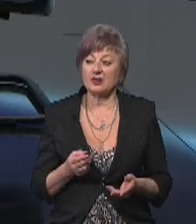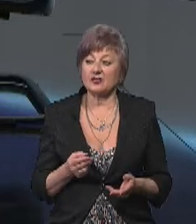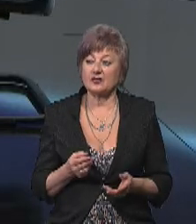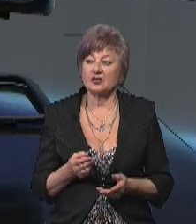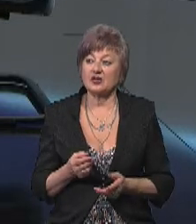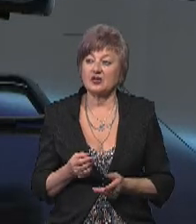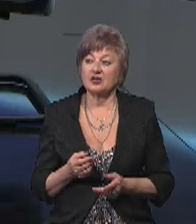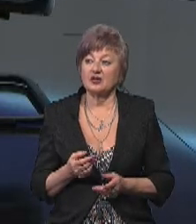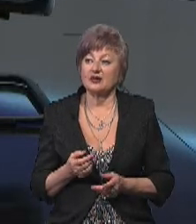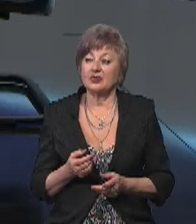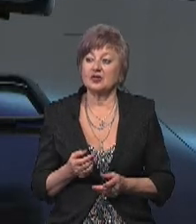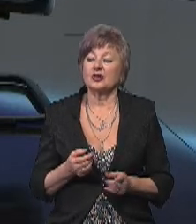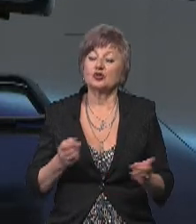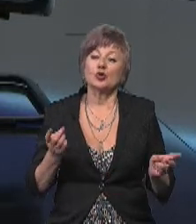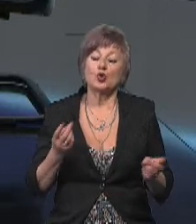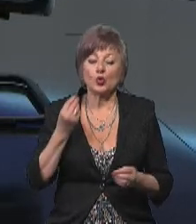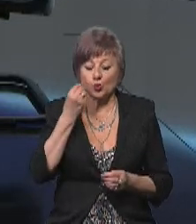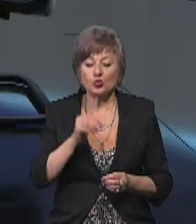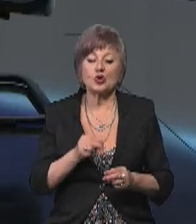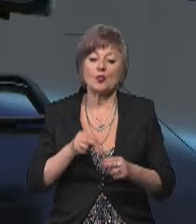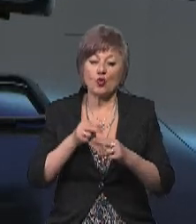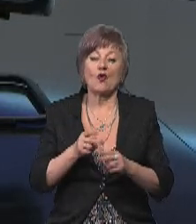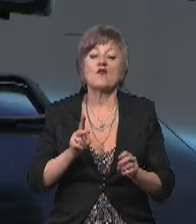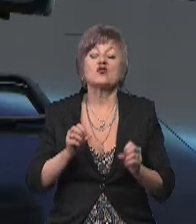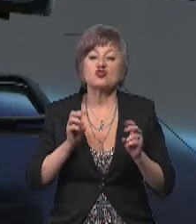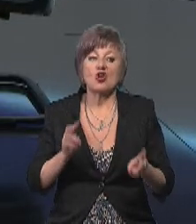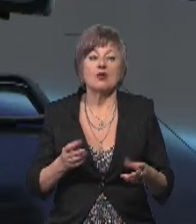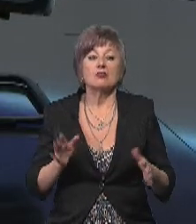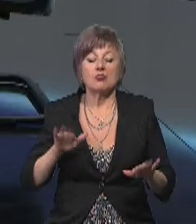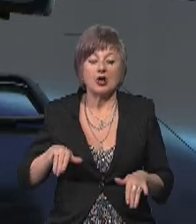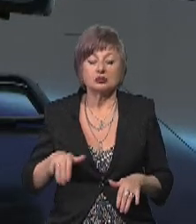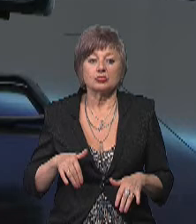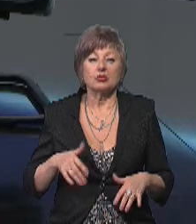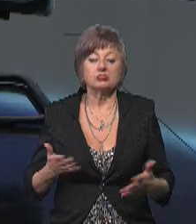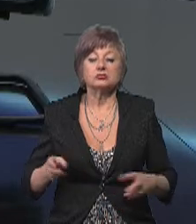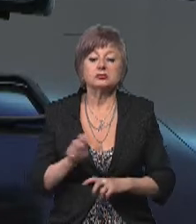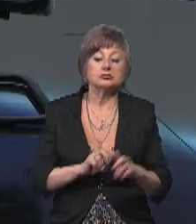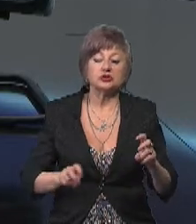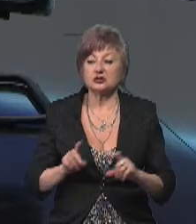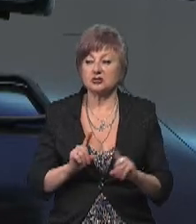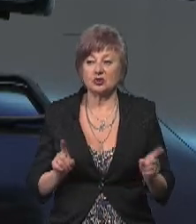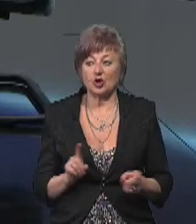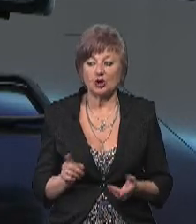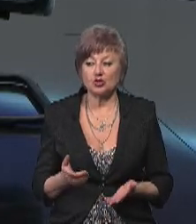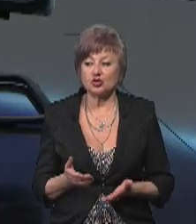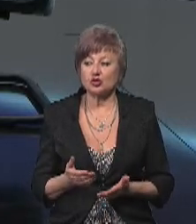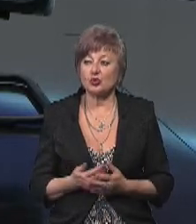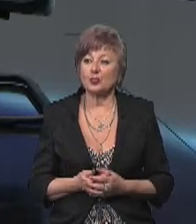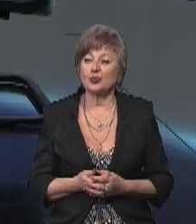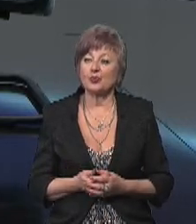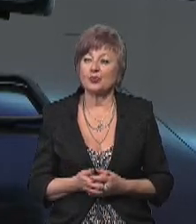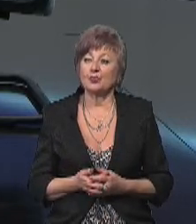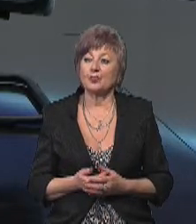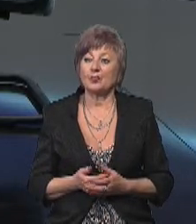краще профілактувати, ніж потім її лікувати. От які застосовуються заходи у підпорядкованому вам підрозділі,